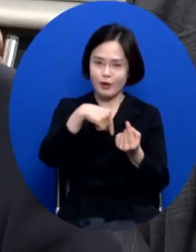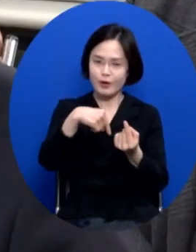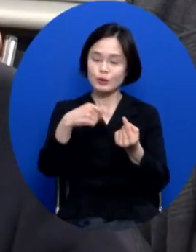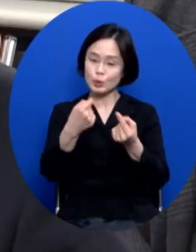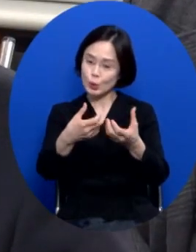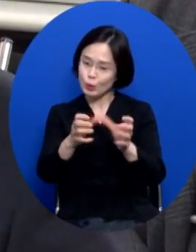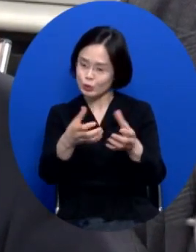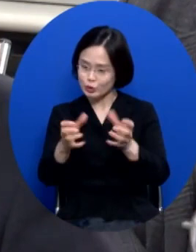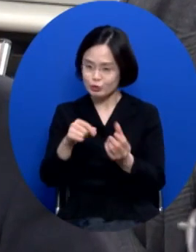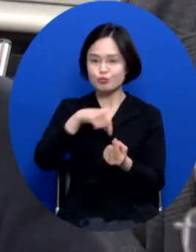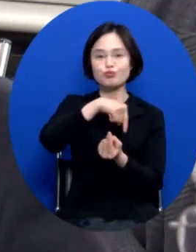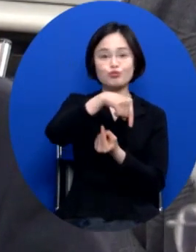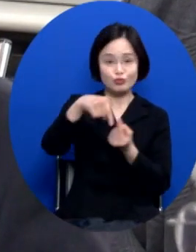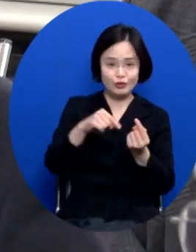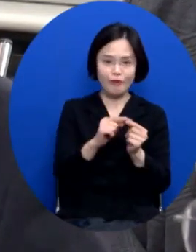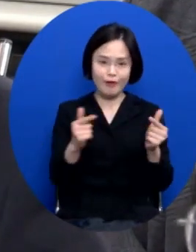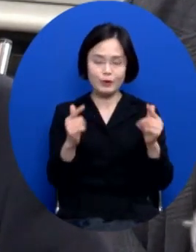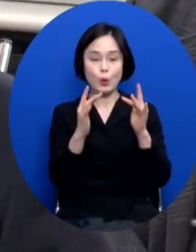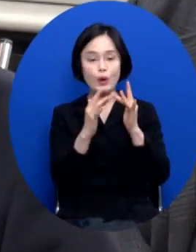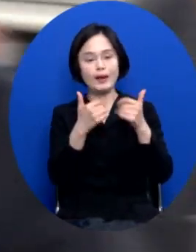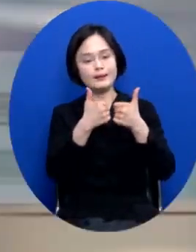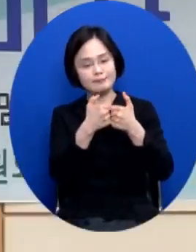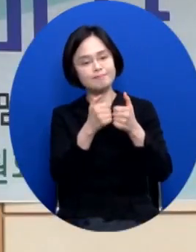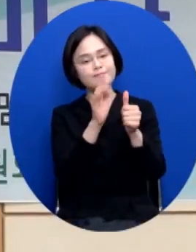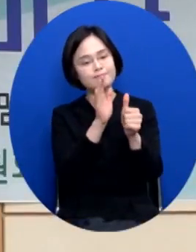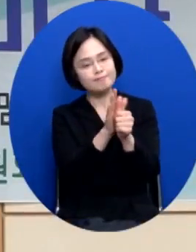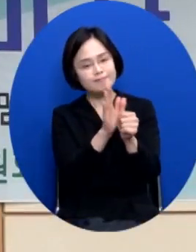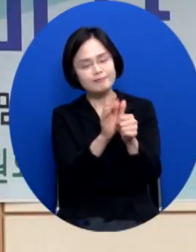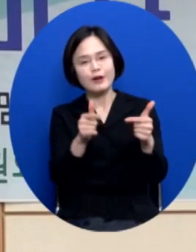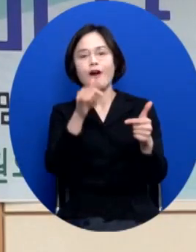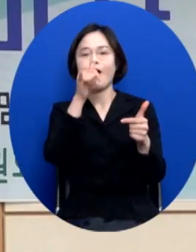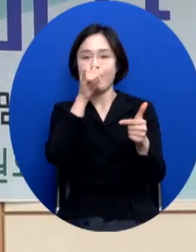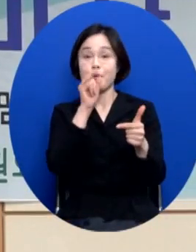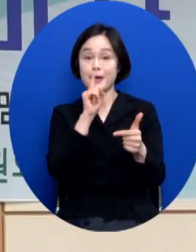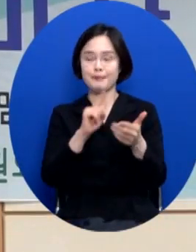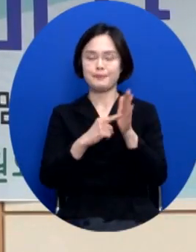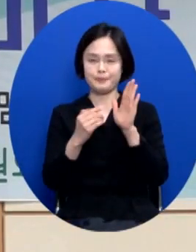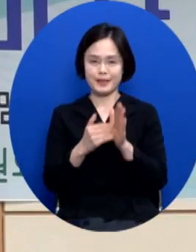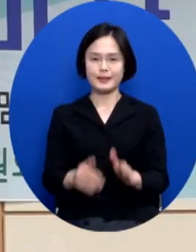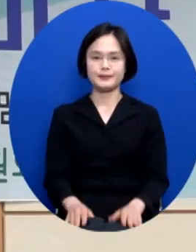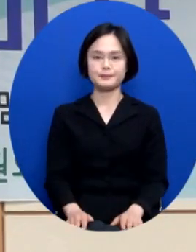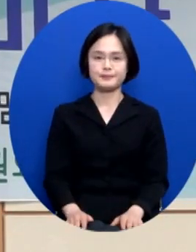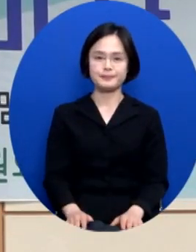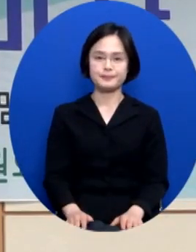온라인 시당 지원 등이 있다고 정리했습니다 CTS 뉴스 이현지